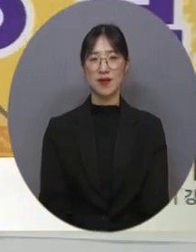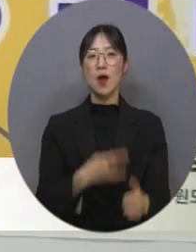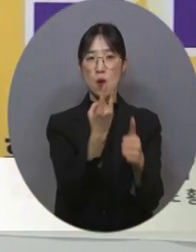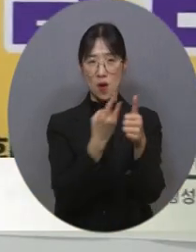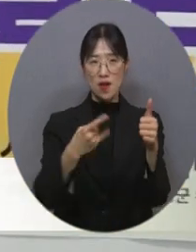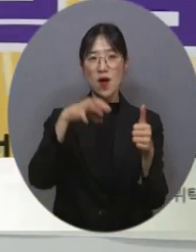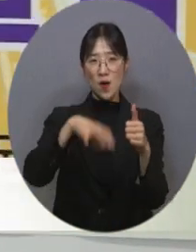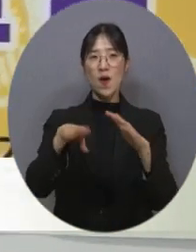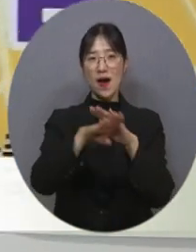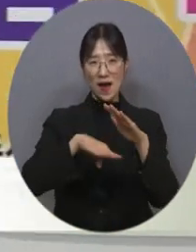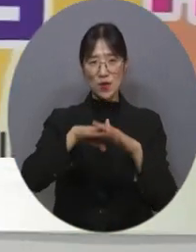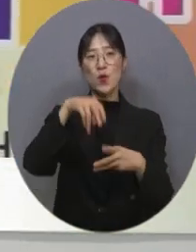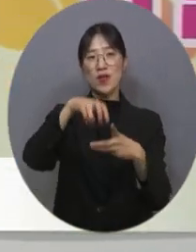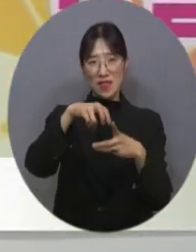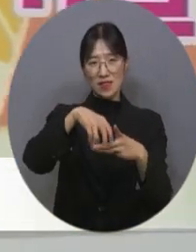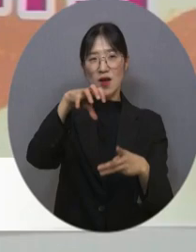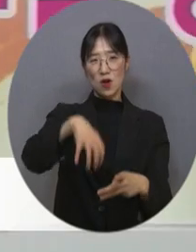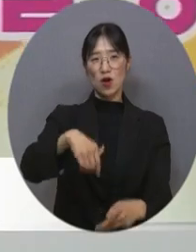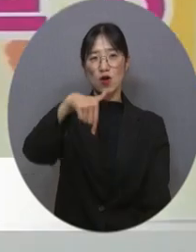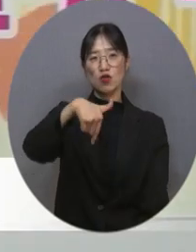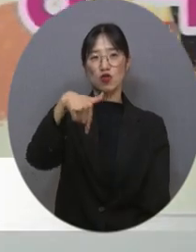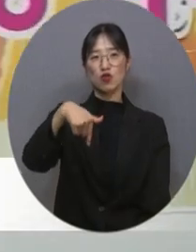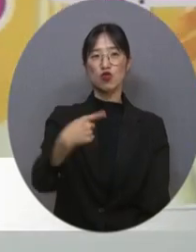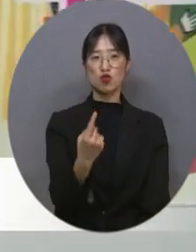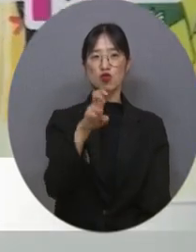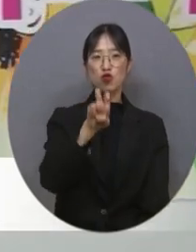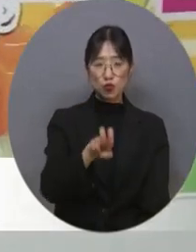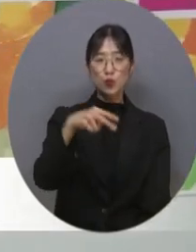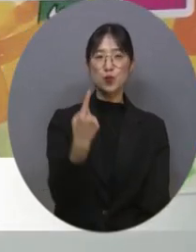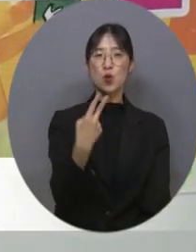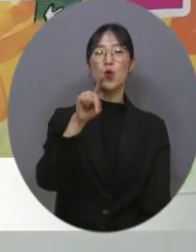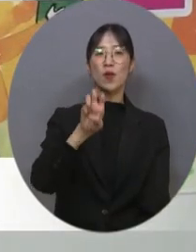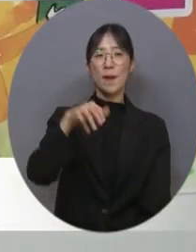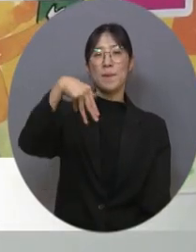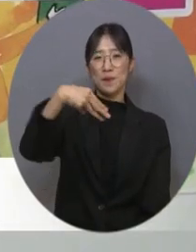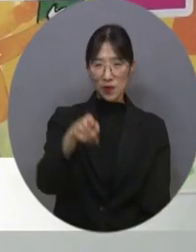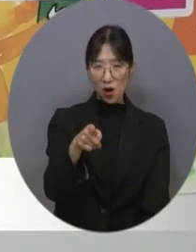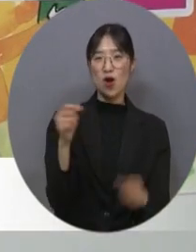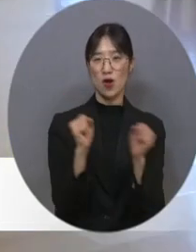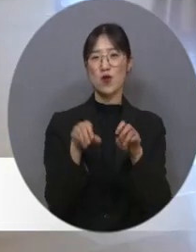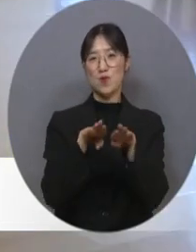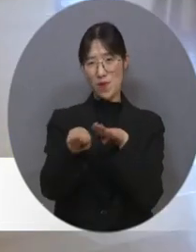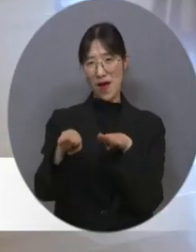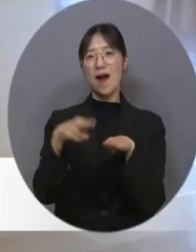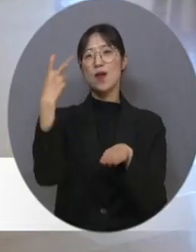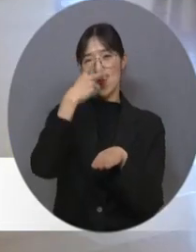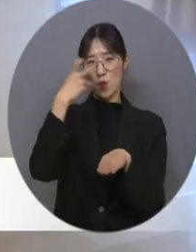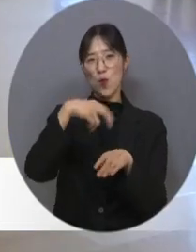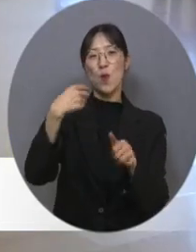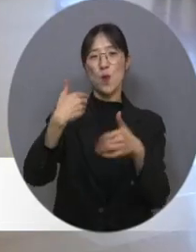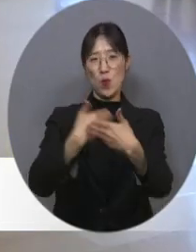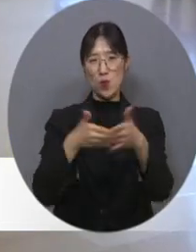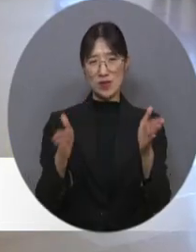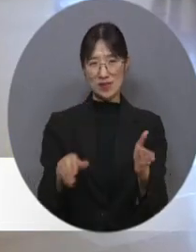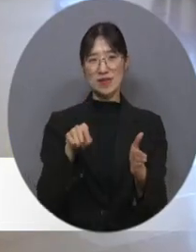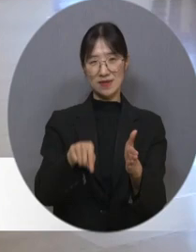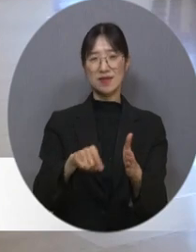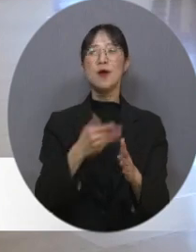횡성군 가족센터에서 진행하는 꿈도담터 겨울방학 돌봄 교실이 지난 2월 22일 강원도